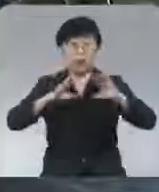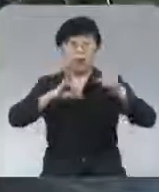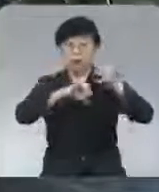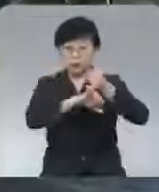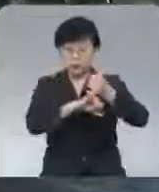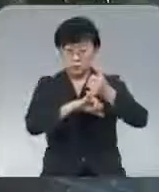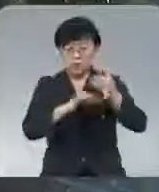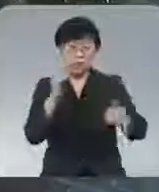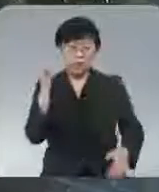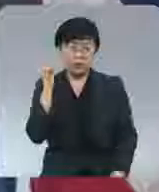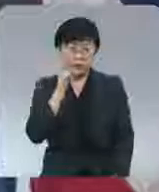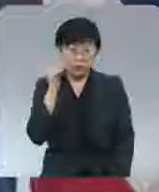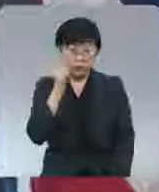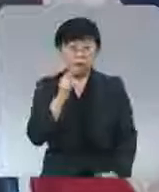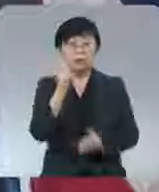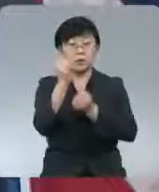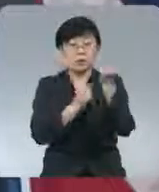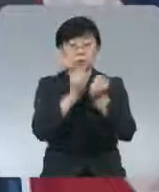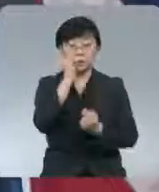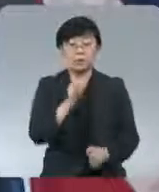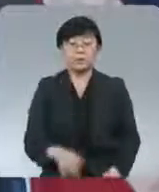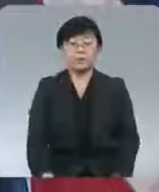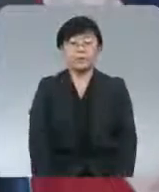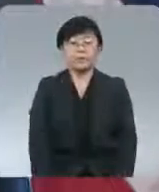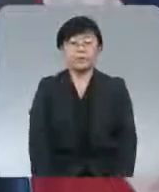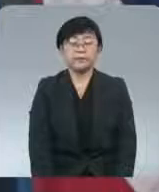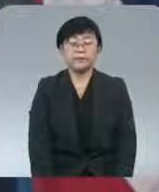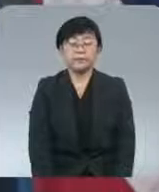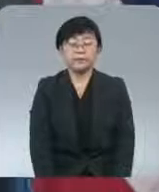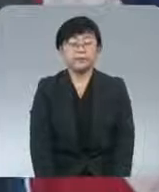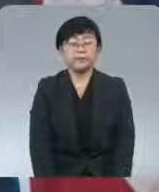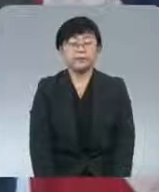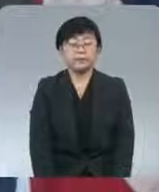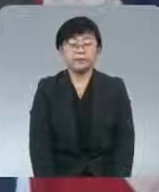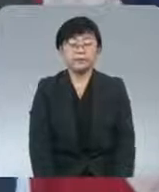đồng thời khẳng định cam kết trước sau như một của Washington về an ninh bán đảo Hàn Quốc